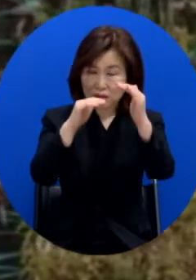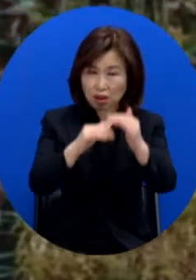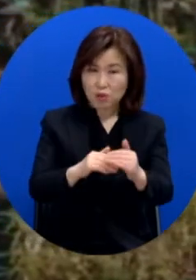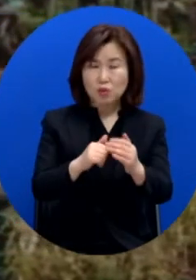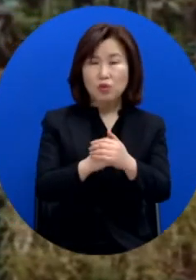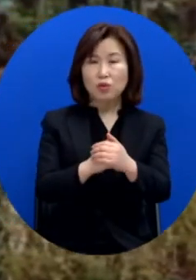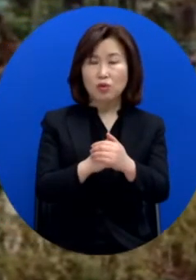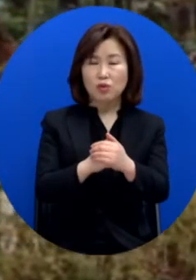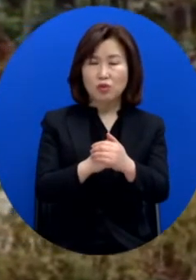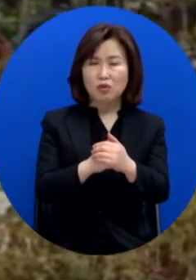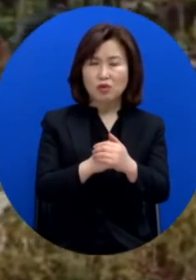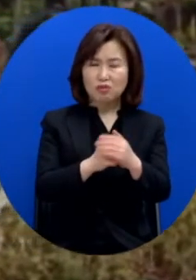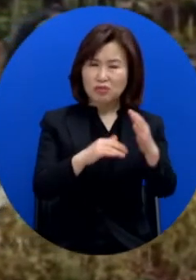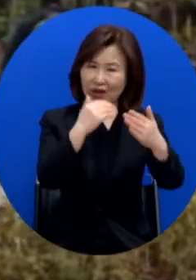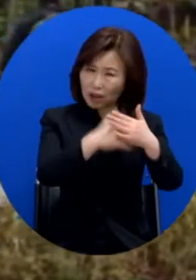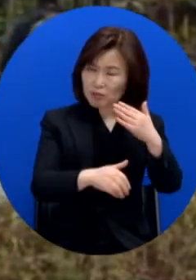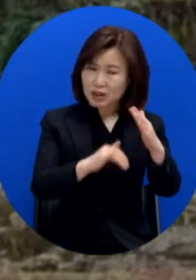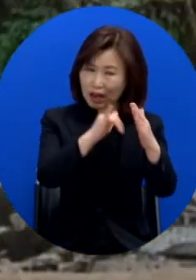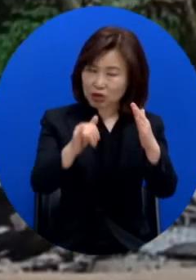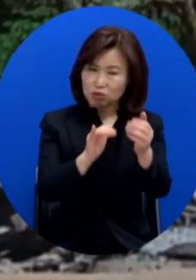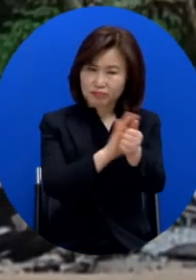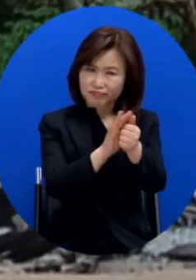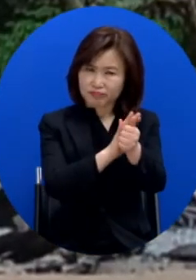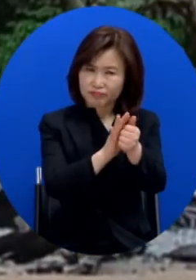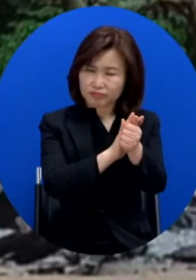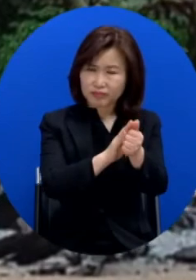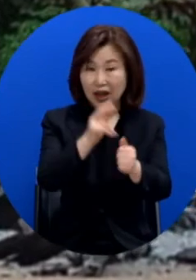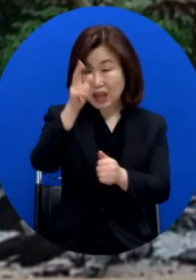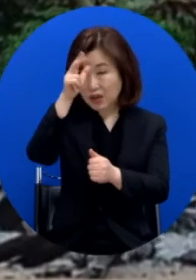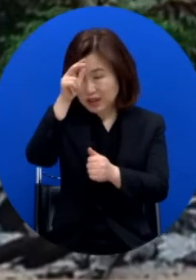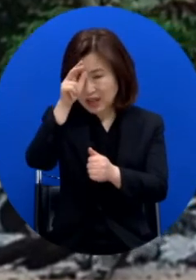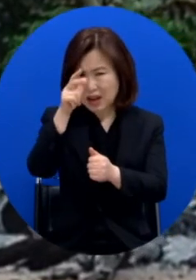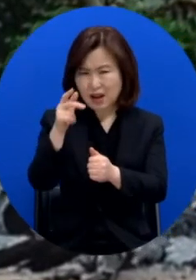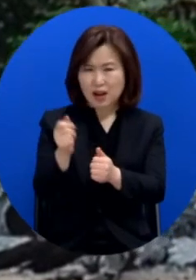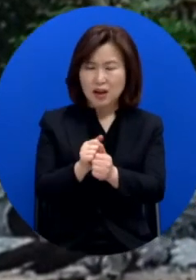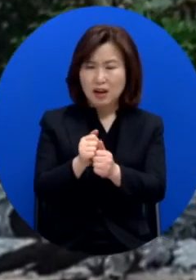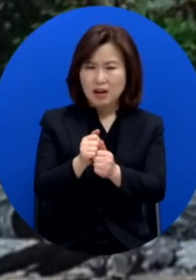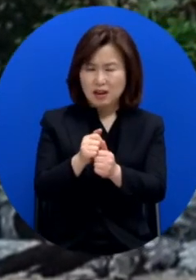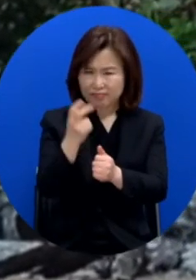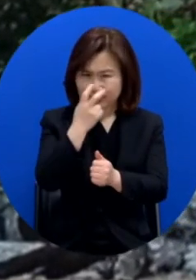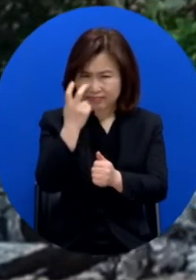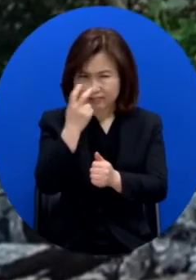기독교인들의 유가족을 지원하고 있으며 경찰은 범인 색출 을 위해 수사를 벌이고 있습니다